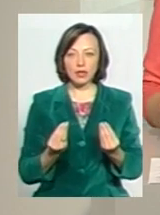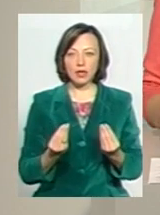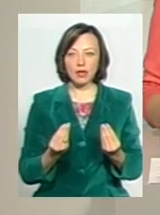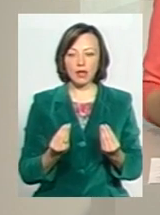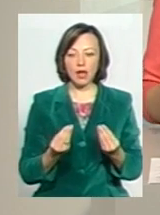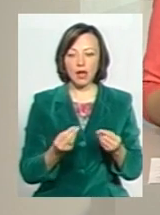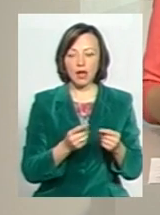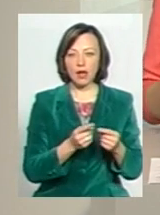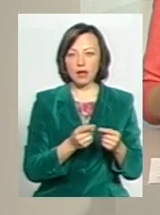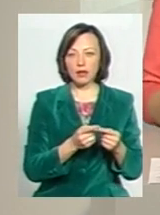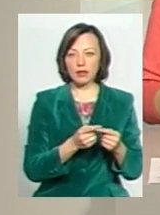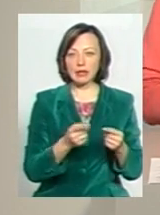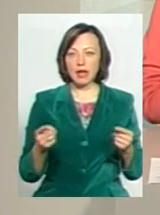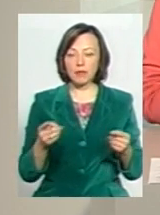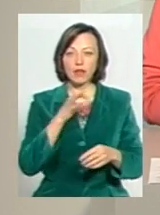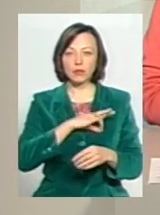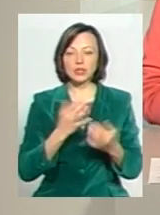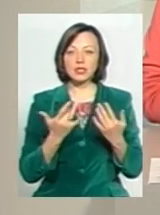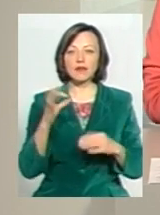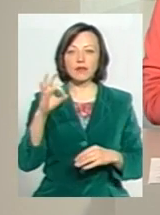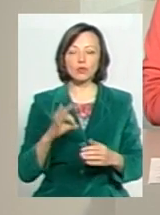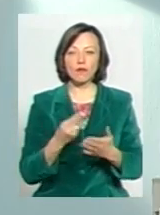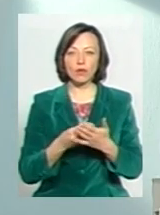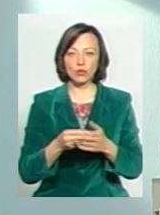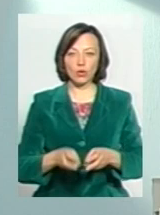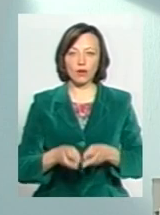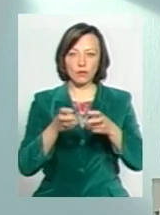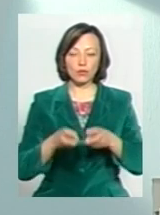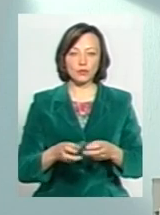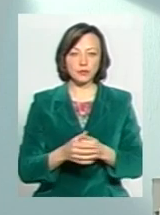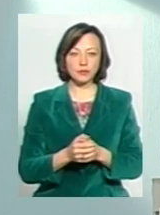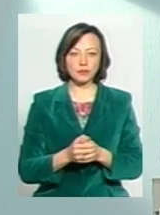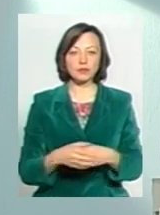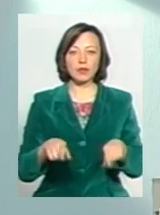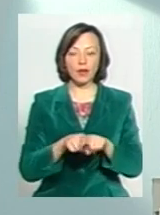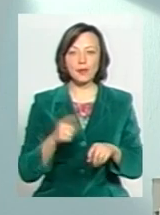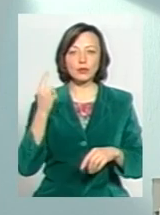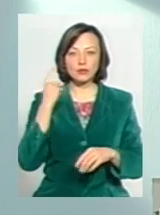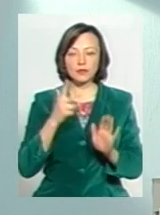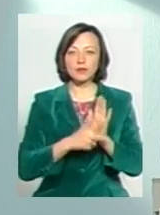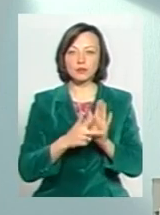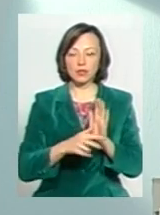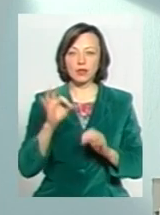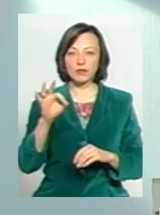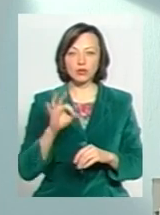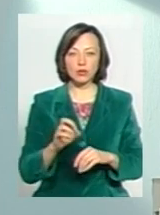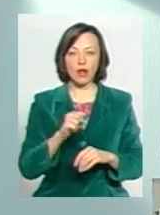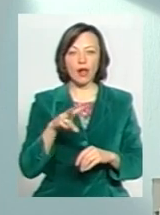термін експлуатації скільки відсотків фонду ліфтового? Ну, так як ми почули, там 80%.